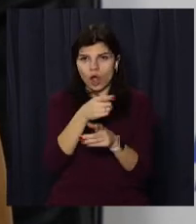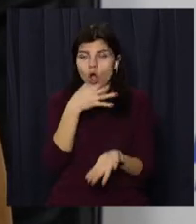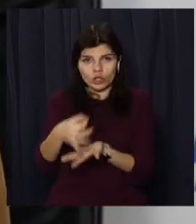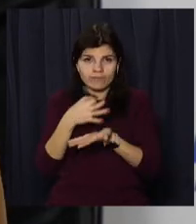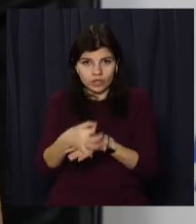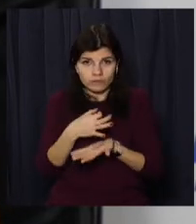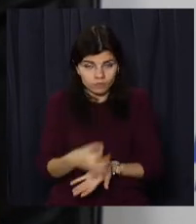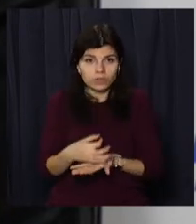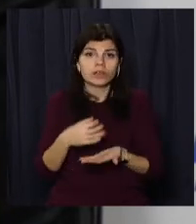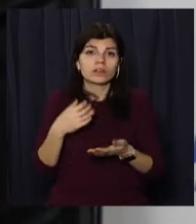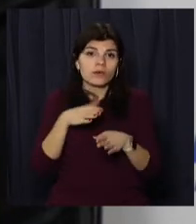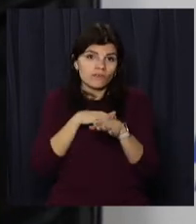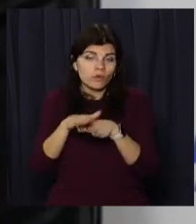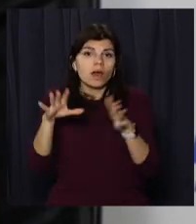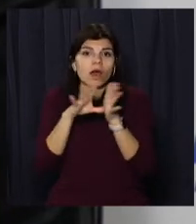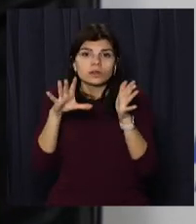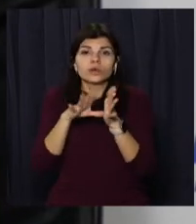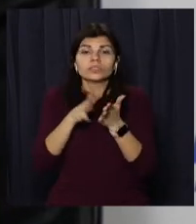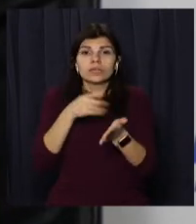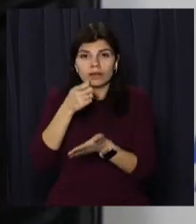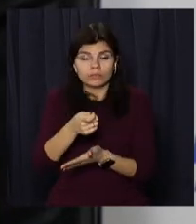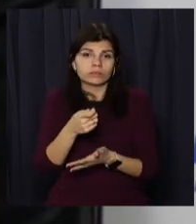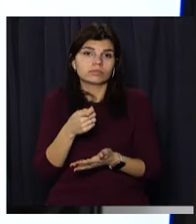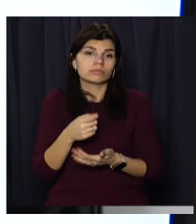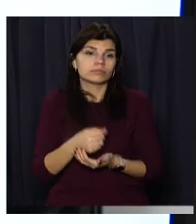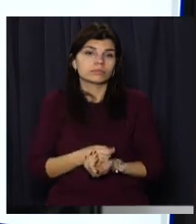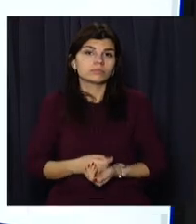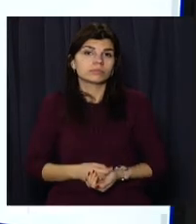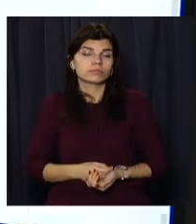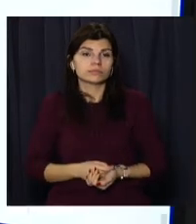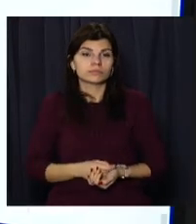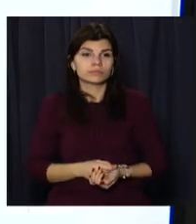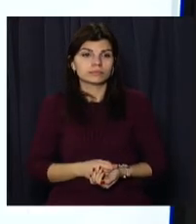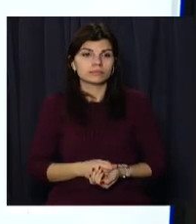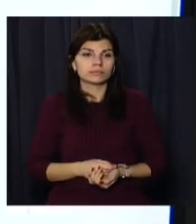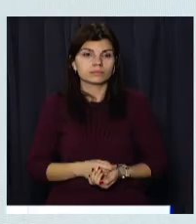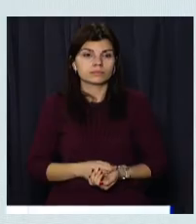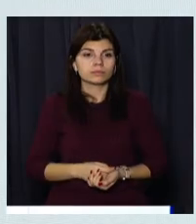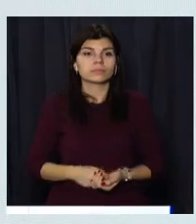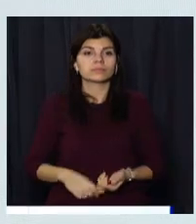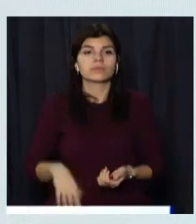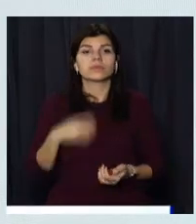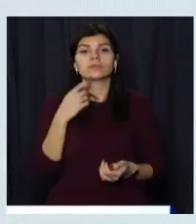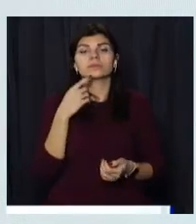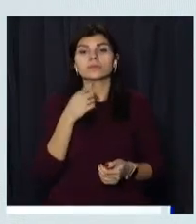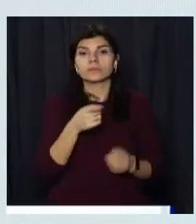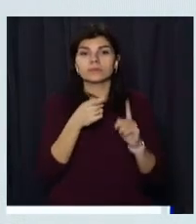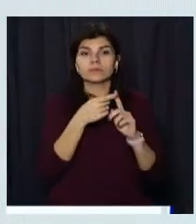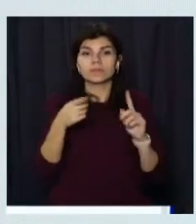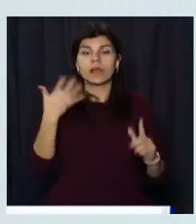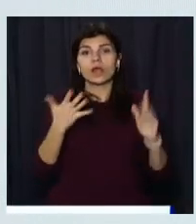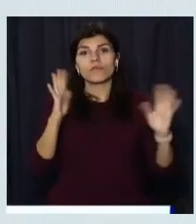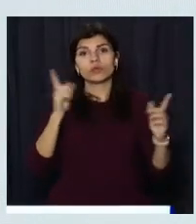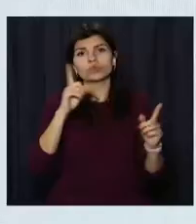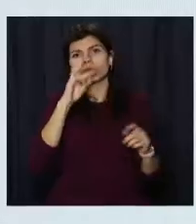цих запитань заповнюється електронна заява та декларація. Заяву розглядатимуть 10 днів. У разі помилки або